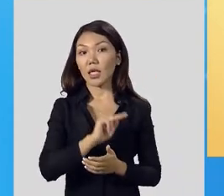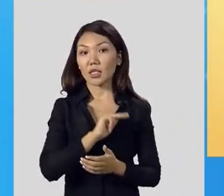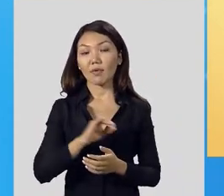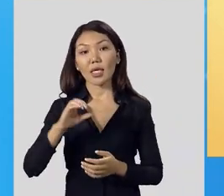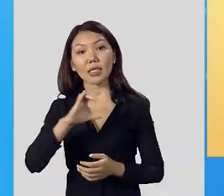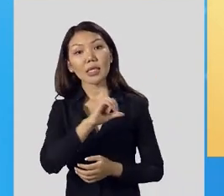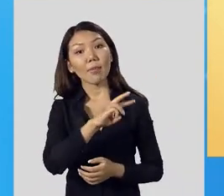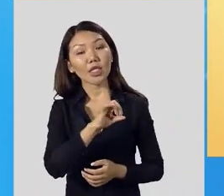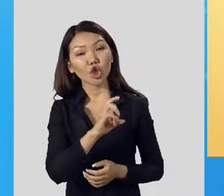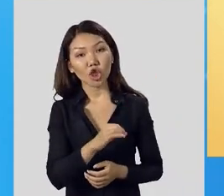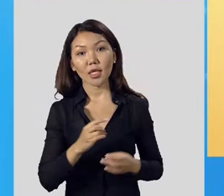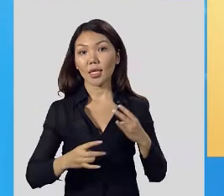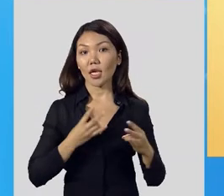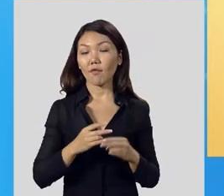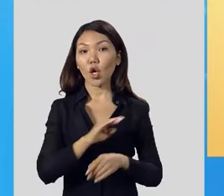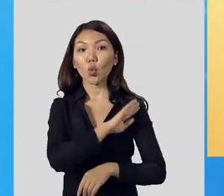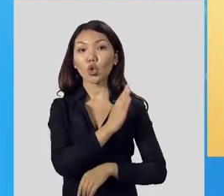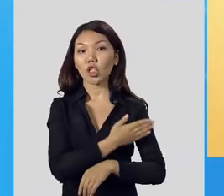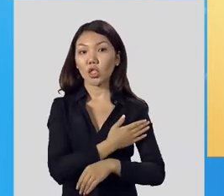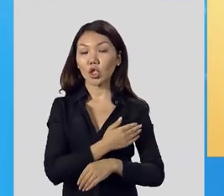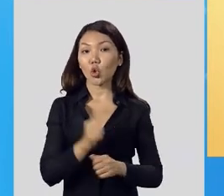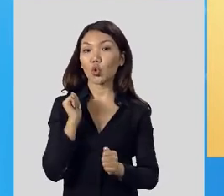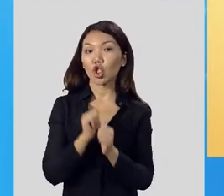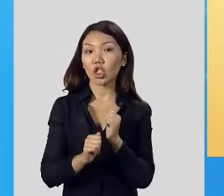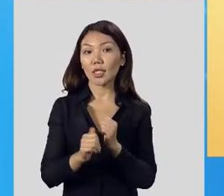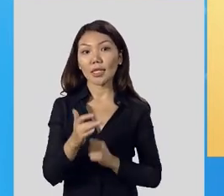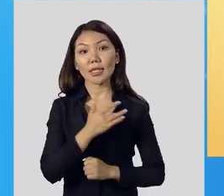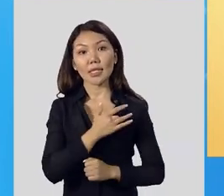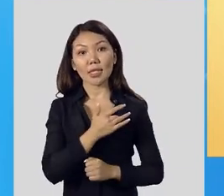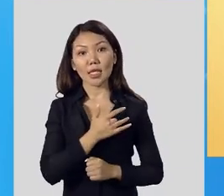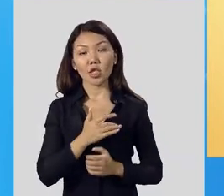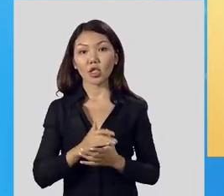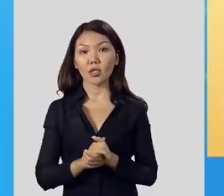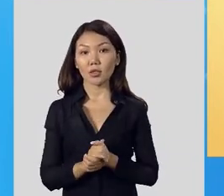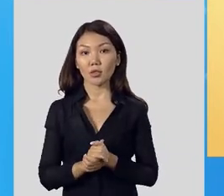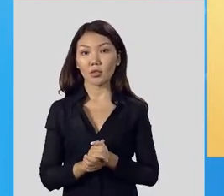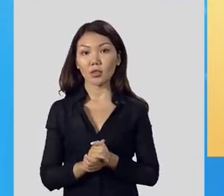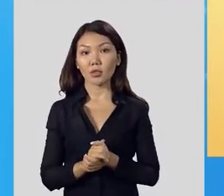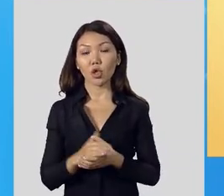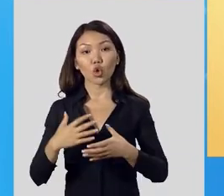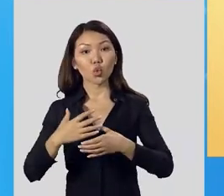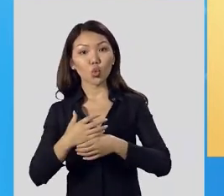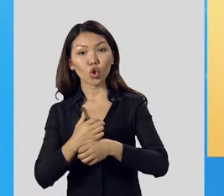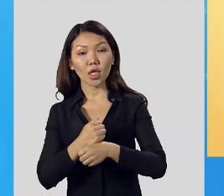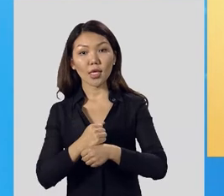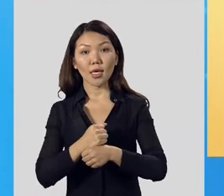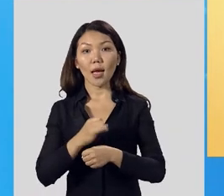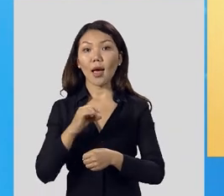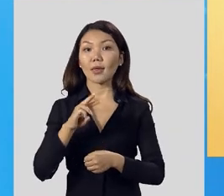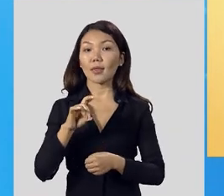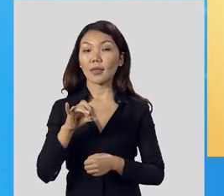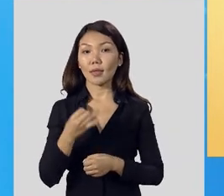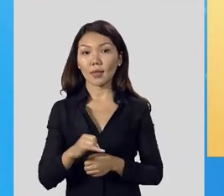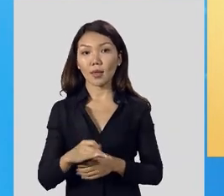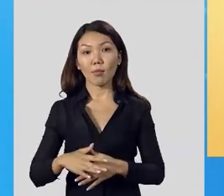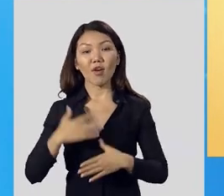нервов, усиление и учащение сердечных сокращений, сужение артерий и повышение